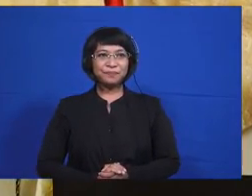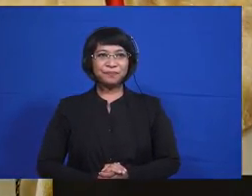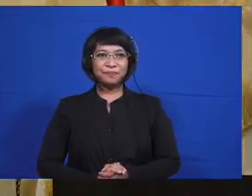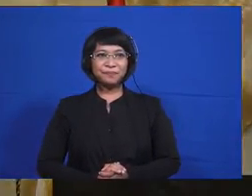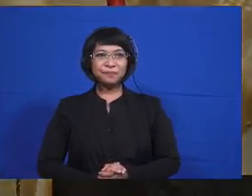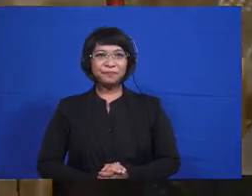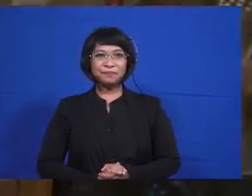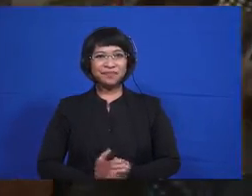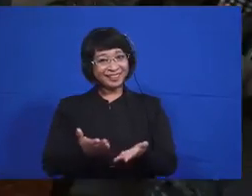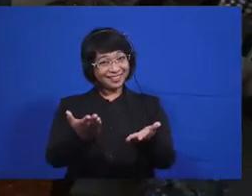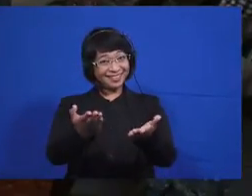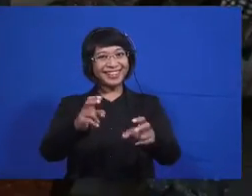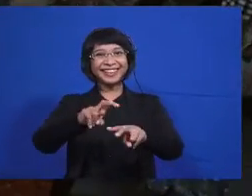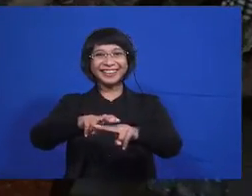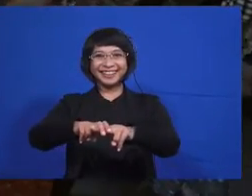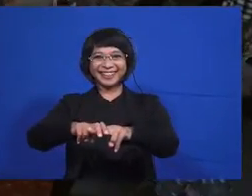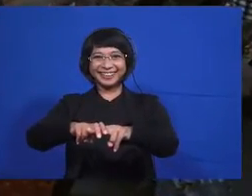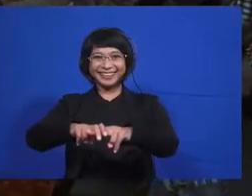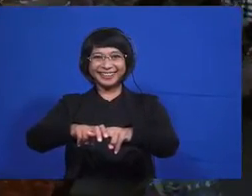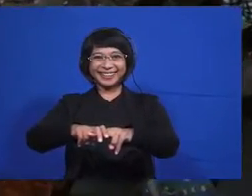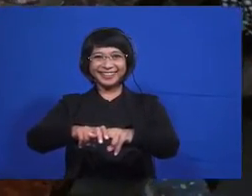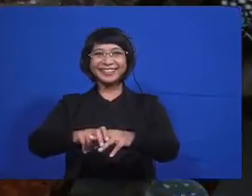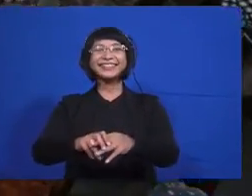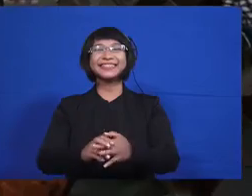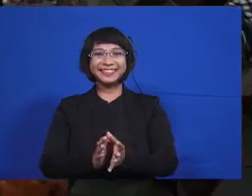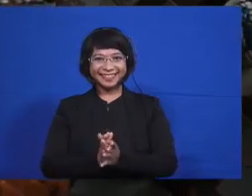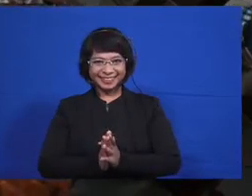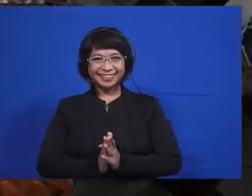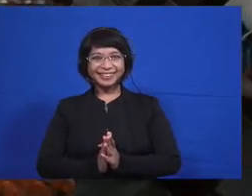rohmu. Dipersilahkan duduk.